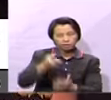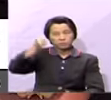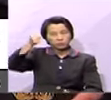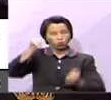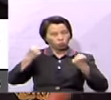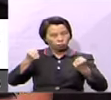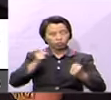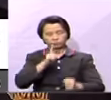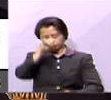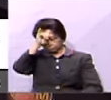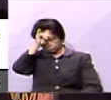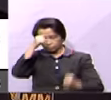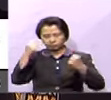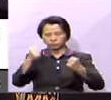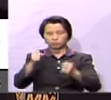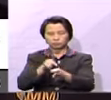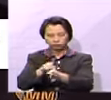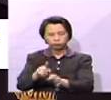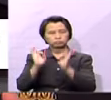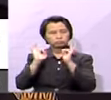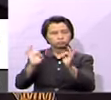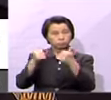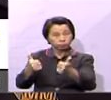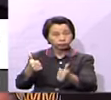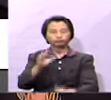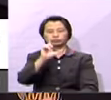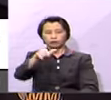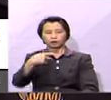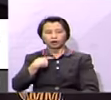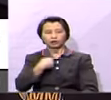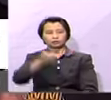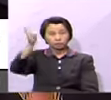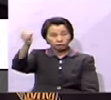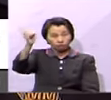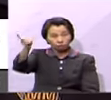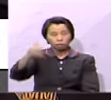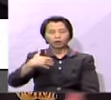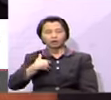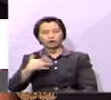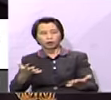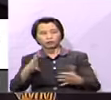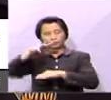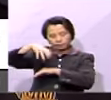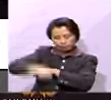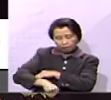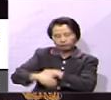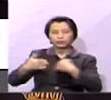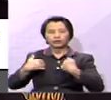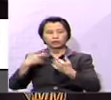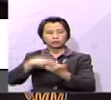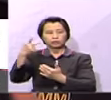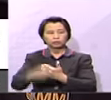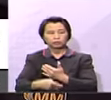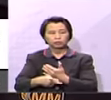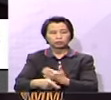dan hebat dari sudut professionalismnya. Kemudiannya kita ada street dakwah, kita ada program running da'i dan malam kita ada program forum